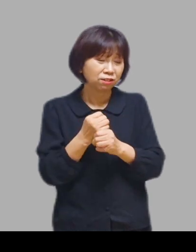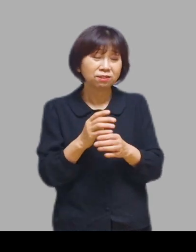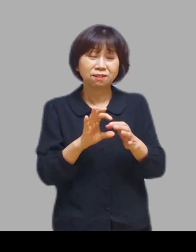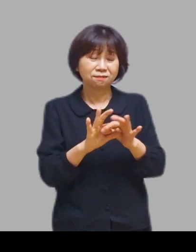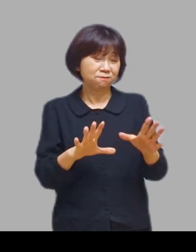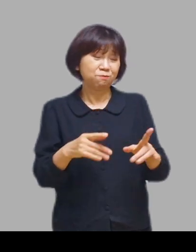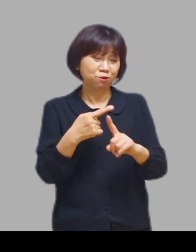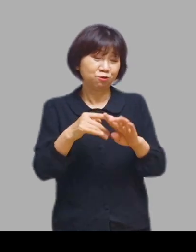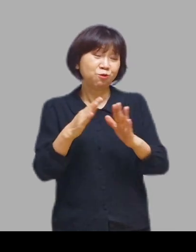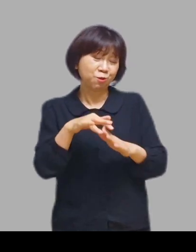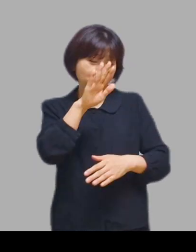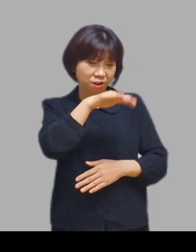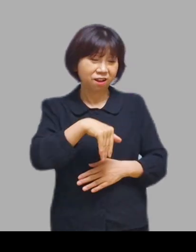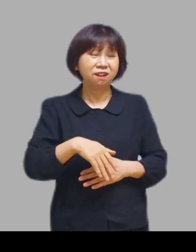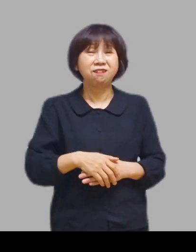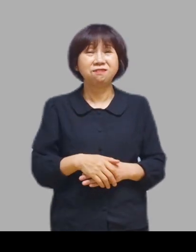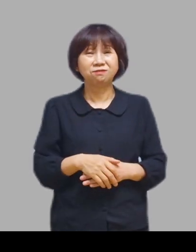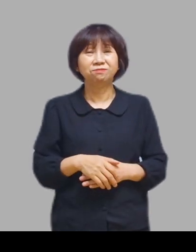교회 오세요.